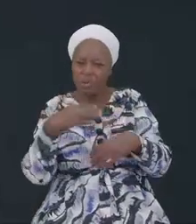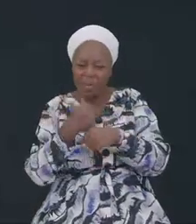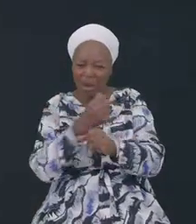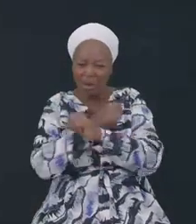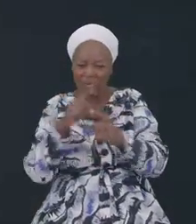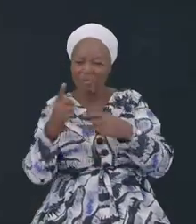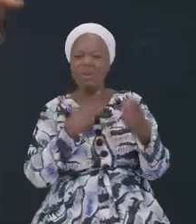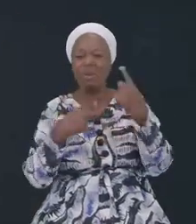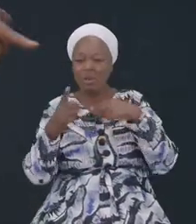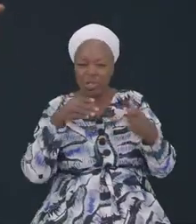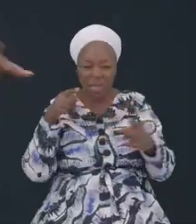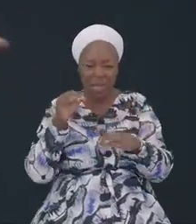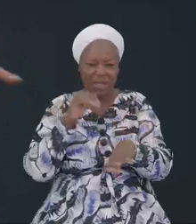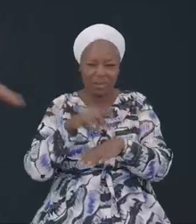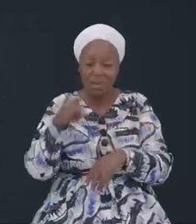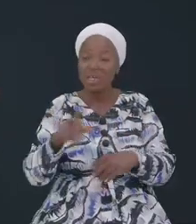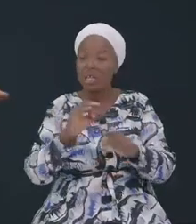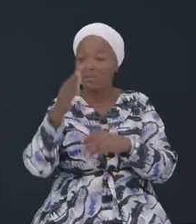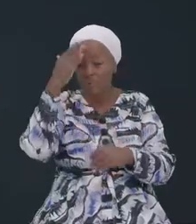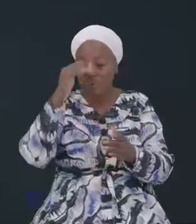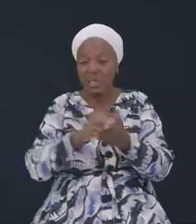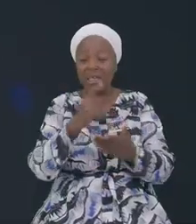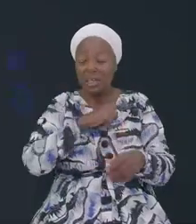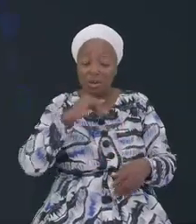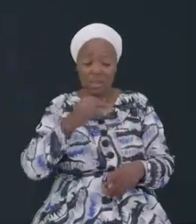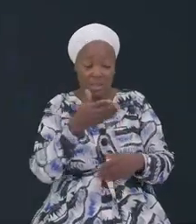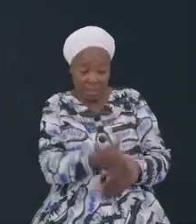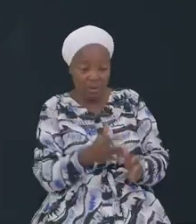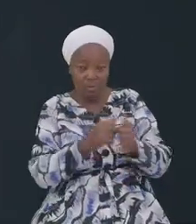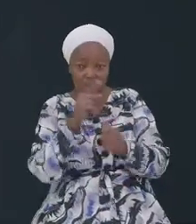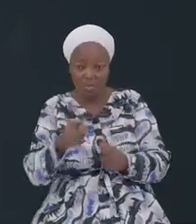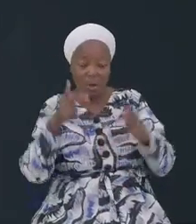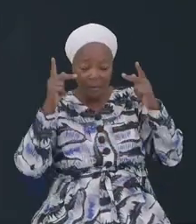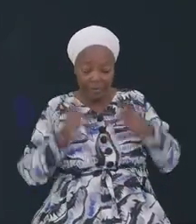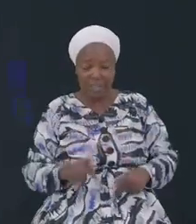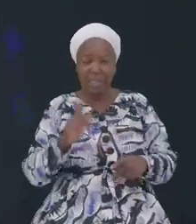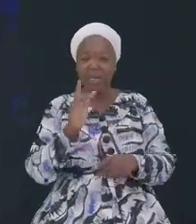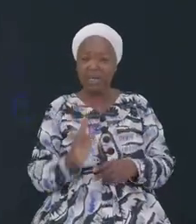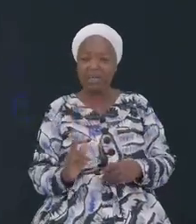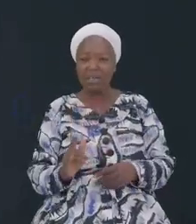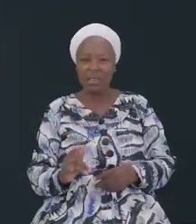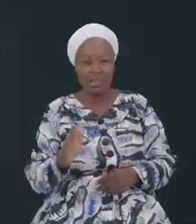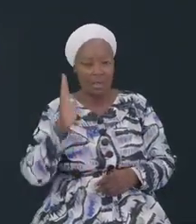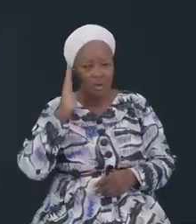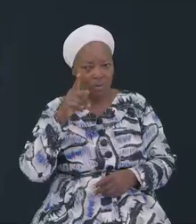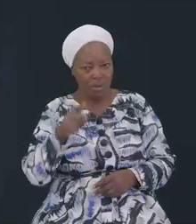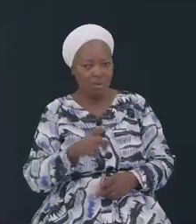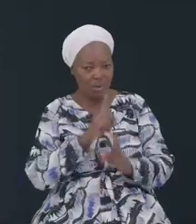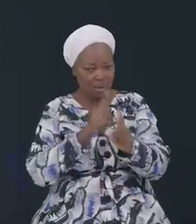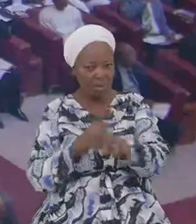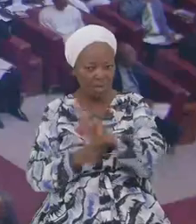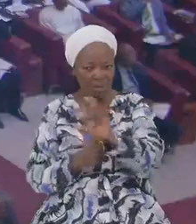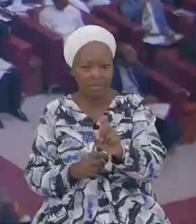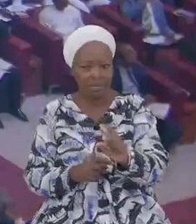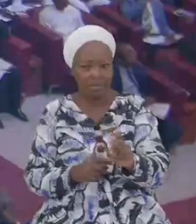font l'avance, vous font des avances, si vous êtes conscient que le Seigneur est présent là, physiquement, est-ce que vous